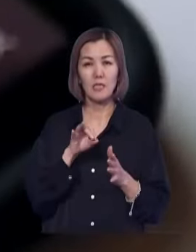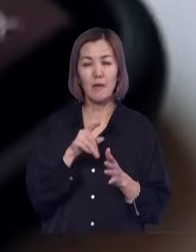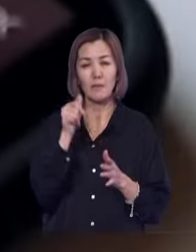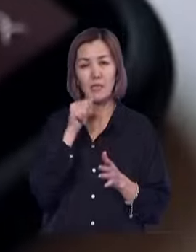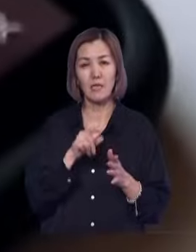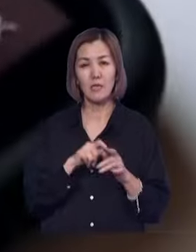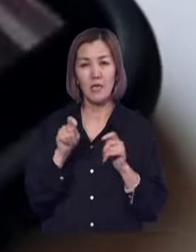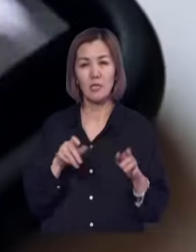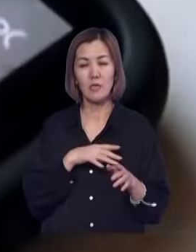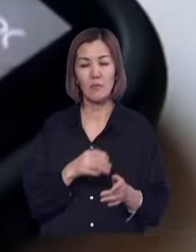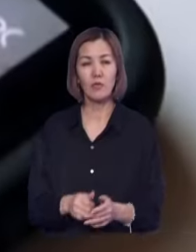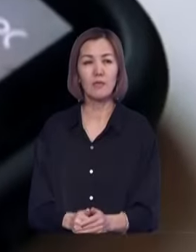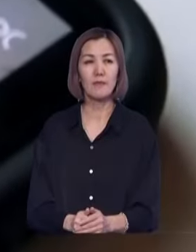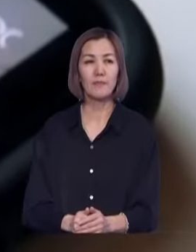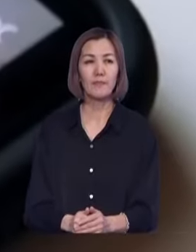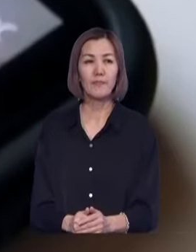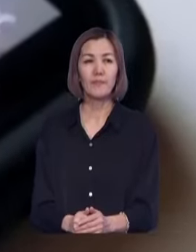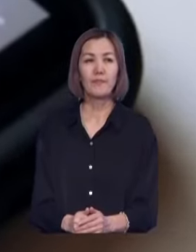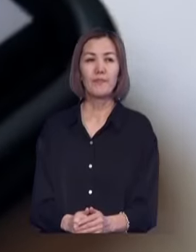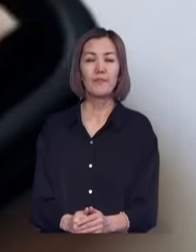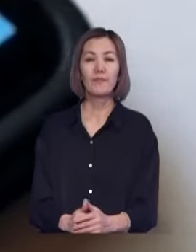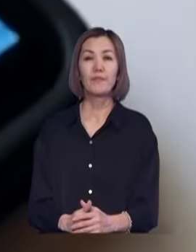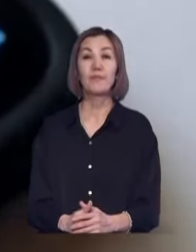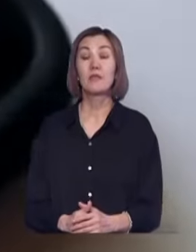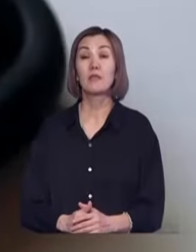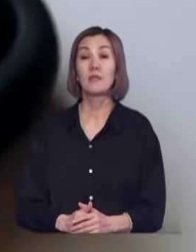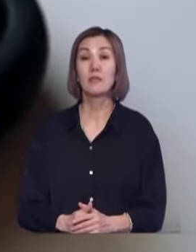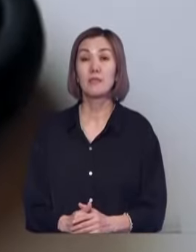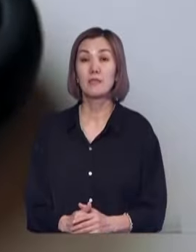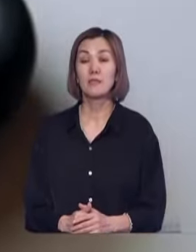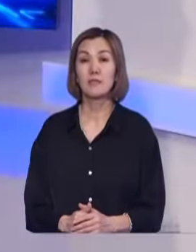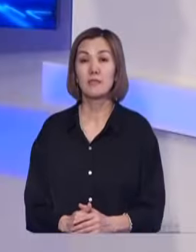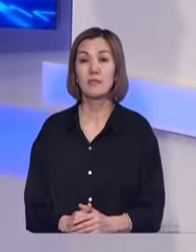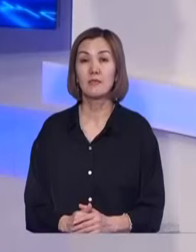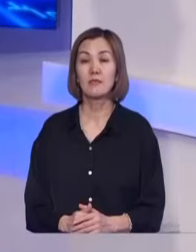жаңалықтарын ғаламтор желісінен дайындаған Нұрай Базархан, Жетісу телеарнасы.